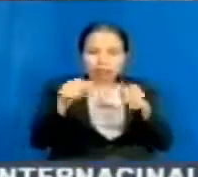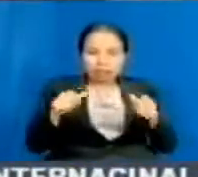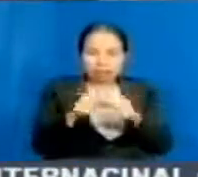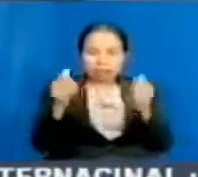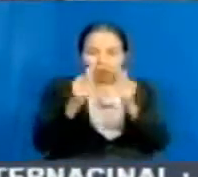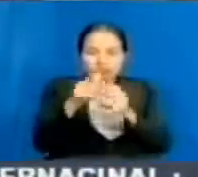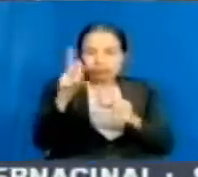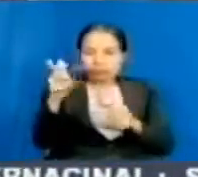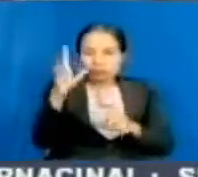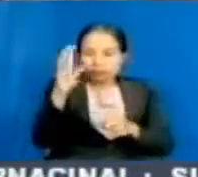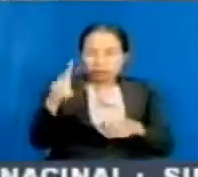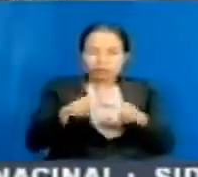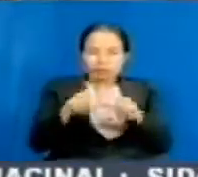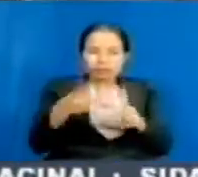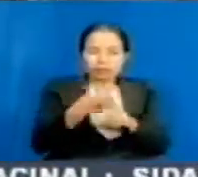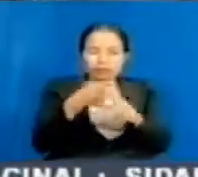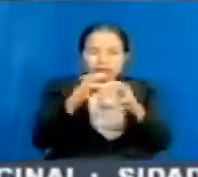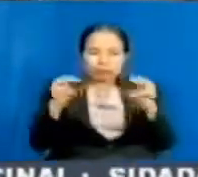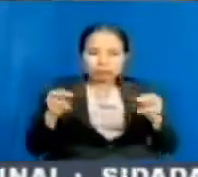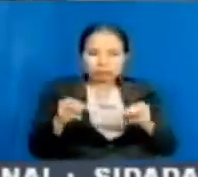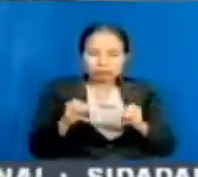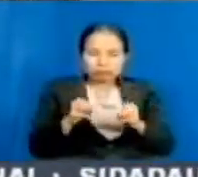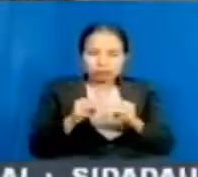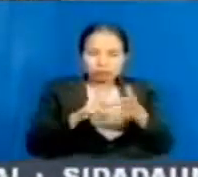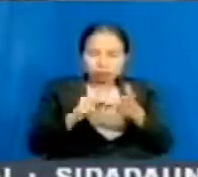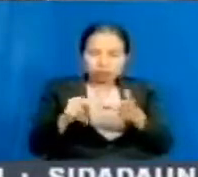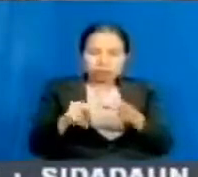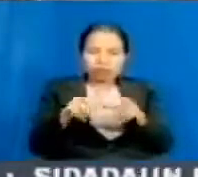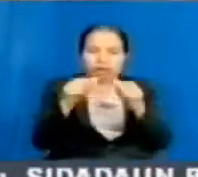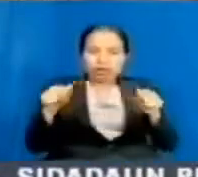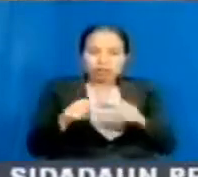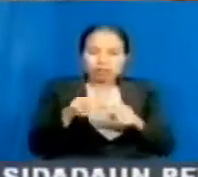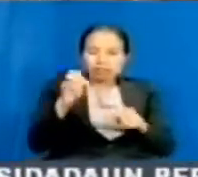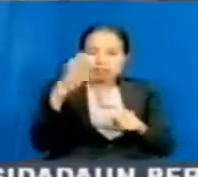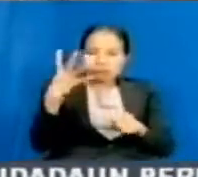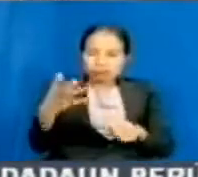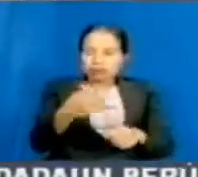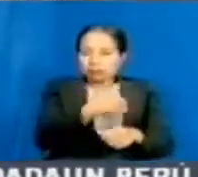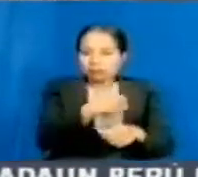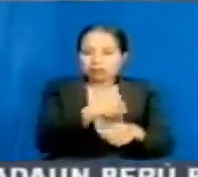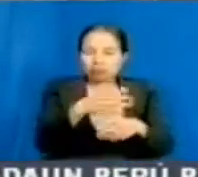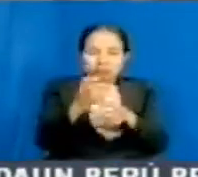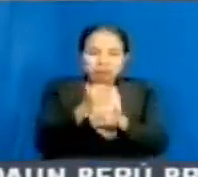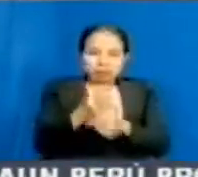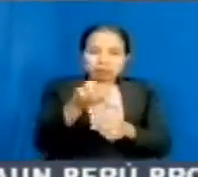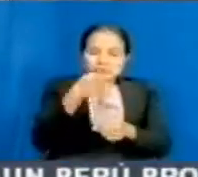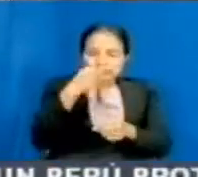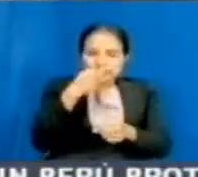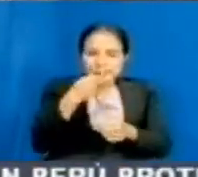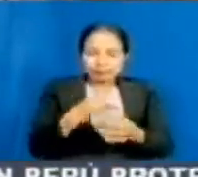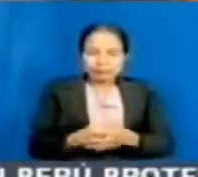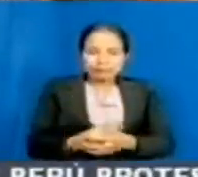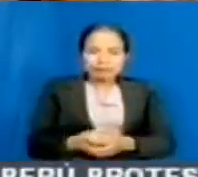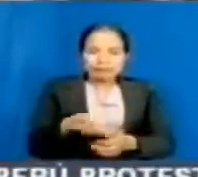nu resinen. Mai be husi numero ne i aldeia san lu resingat. Maka sedak simu pakote sexta